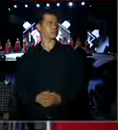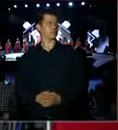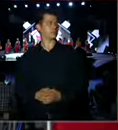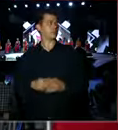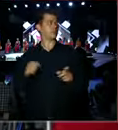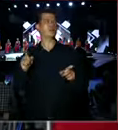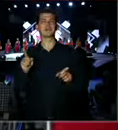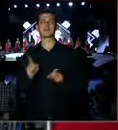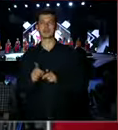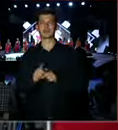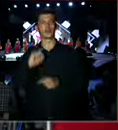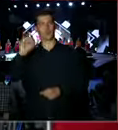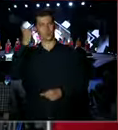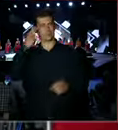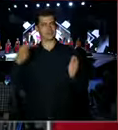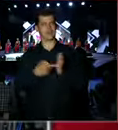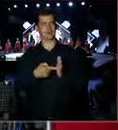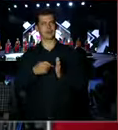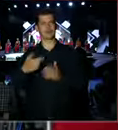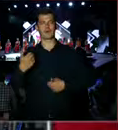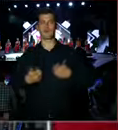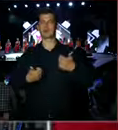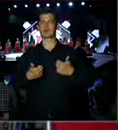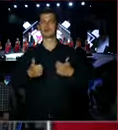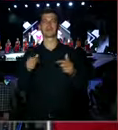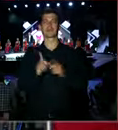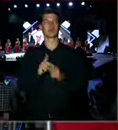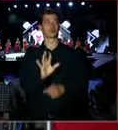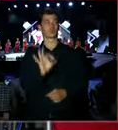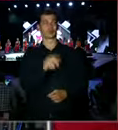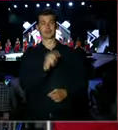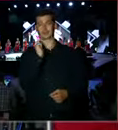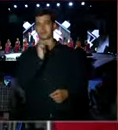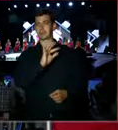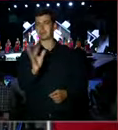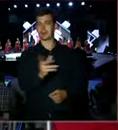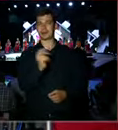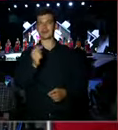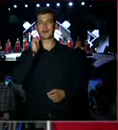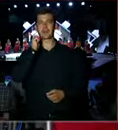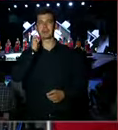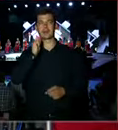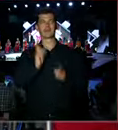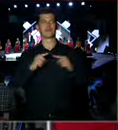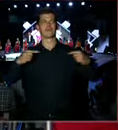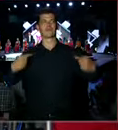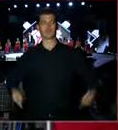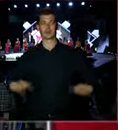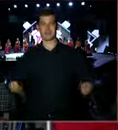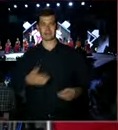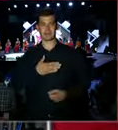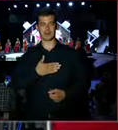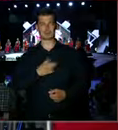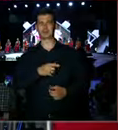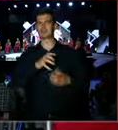Ponadto główną ideą tego konkursu, oprócz wyłonienia najpiękniejszej kobiety poruszającej się za pomocą wózka